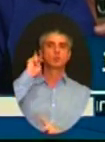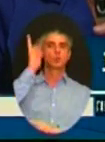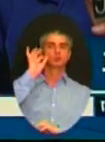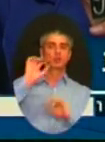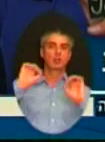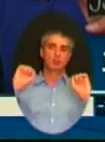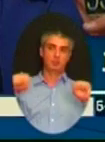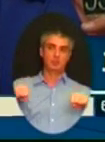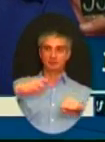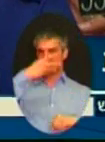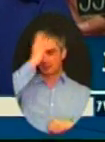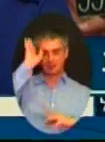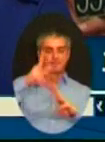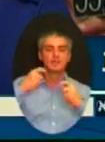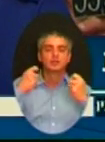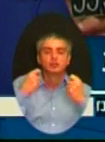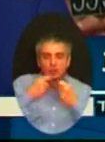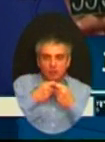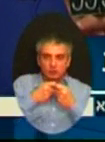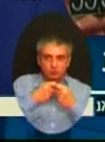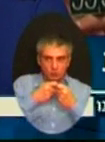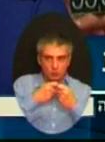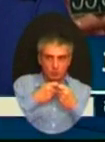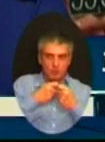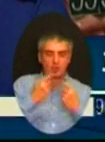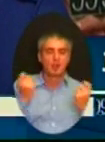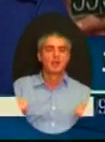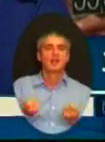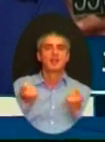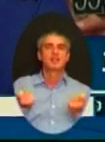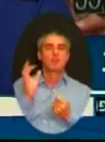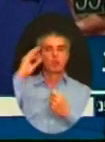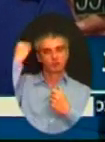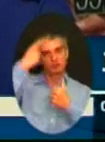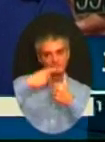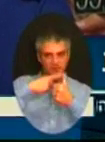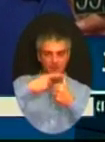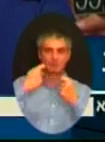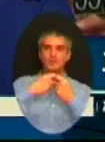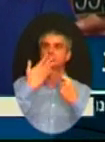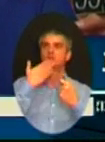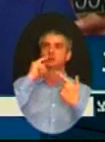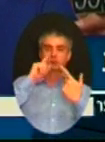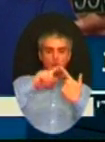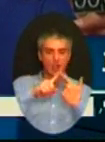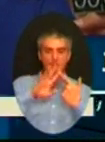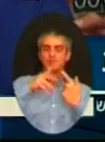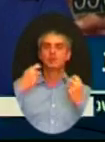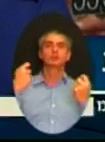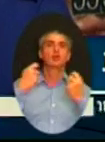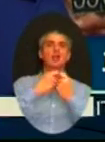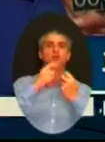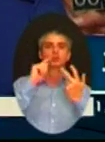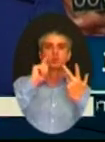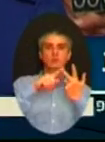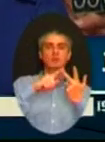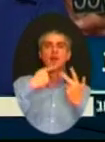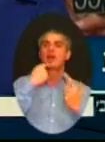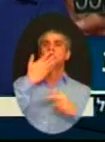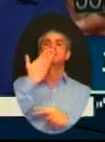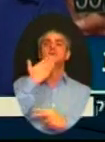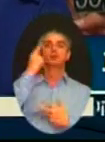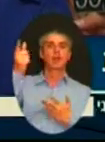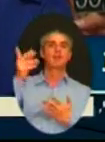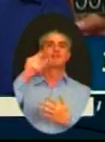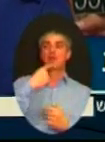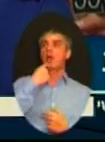הנשיא טראמפ בכל מה שקשור לתעמולה הפלסטינית בעניין ירושלים, בכל מה שקשור להגדרה של